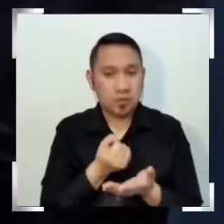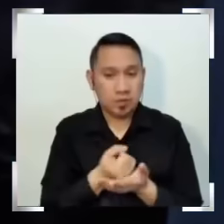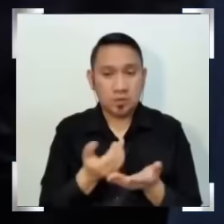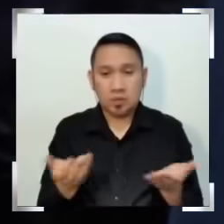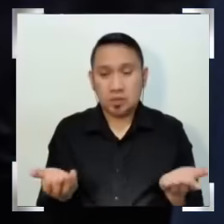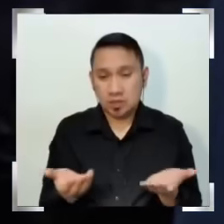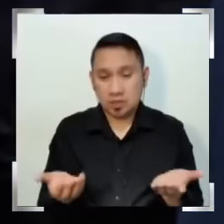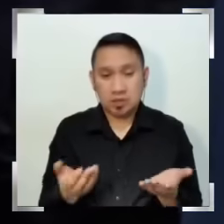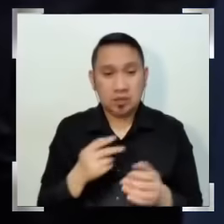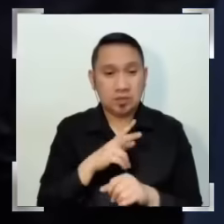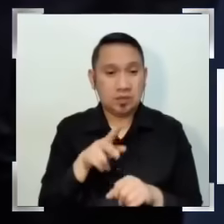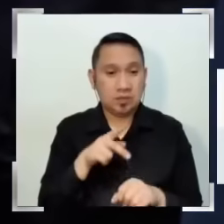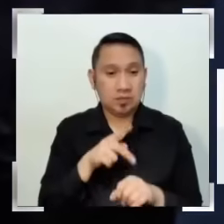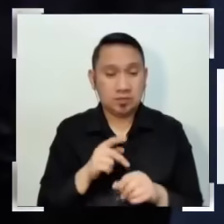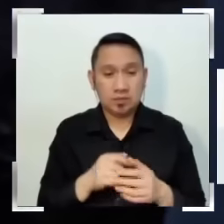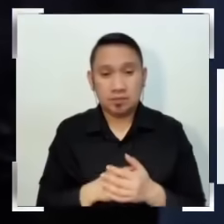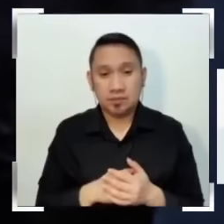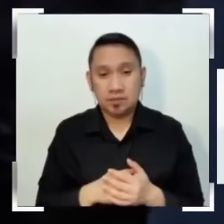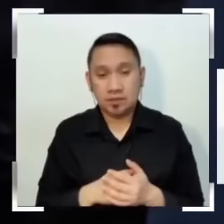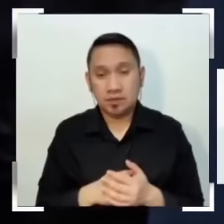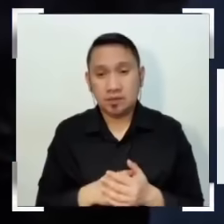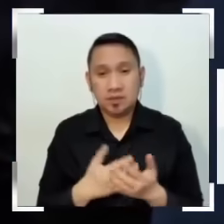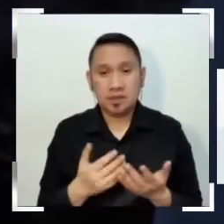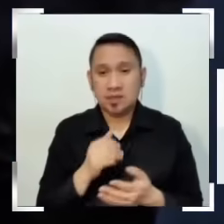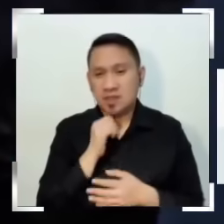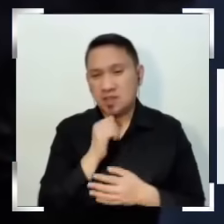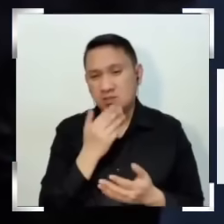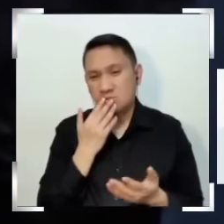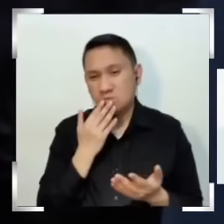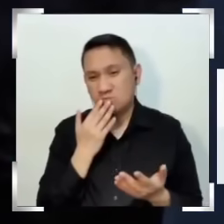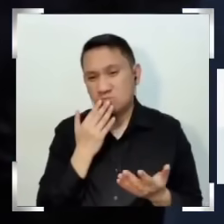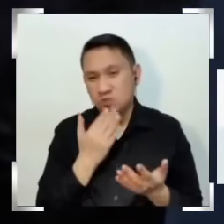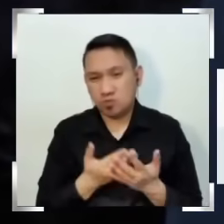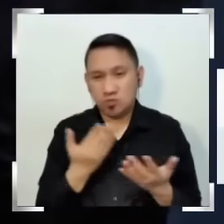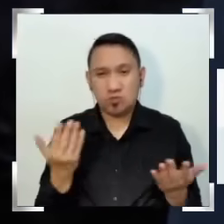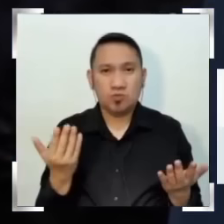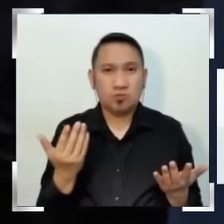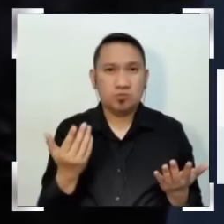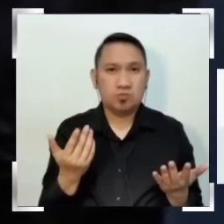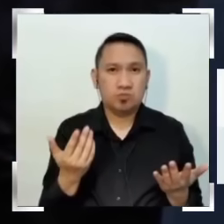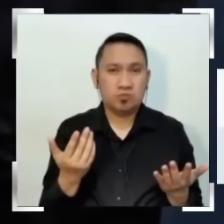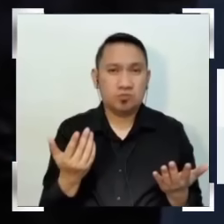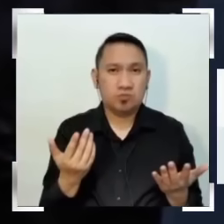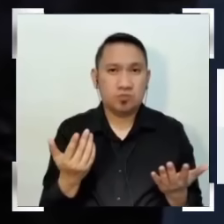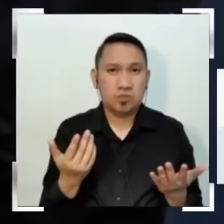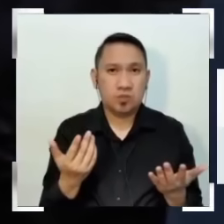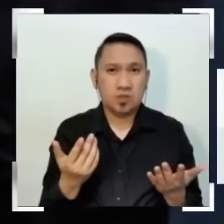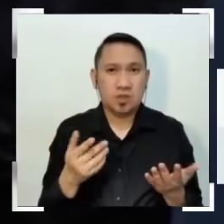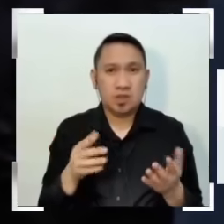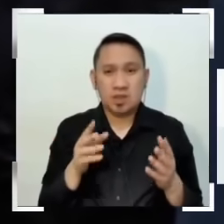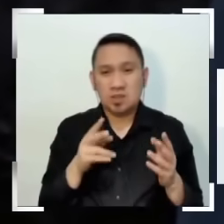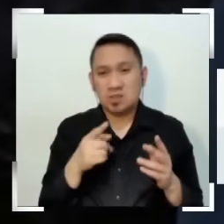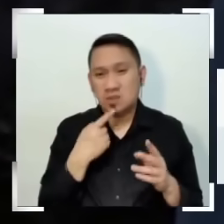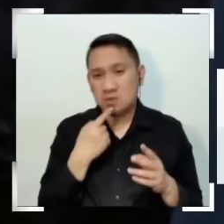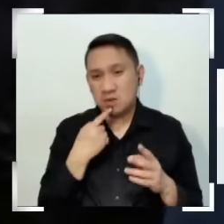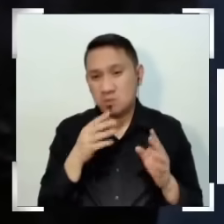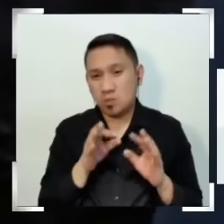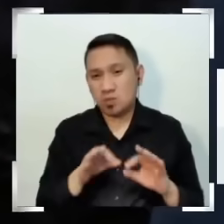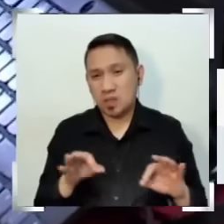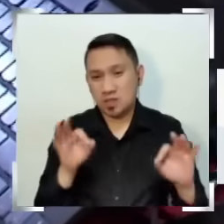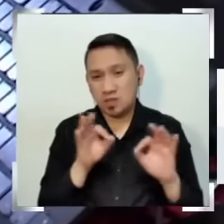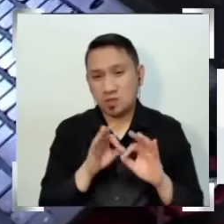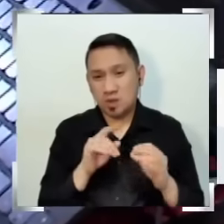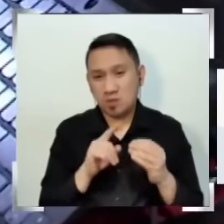din pangit ang pasweldo ng gobyerno. Yun nga lang, karamihan sa kabataan kasi ang kinakount nila yung take-home money, hindi yung, ano, yung retirement